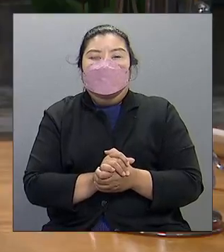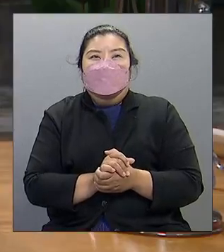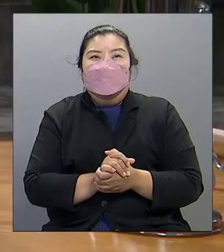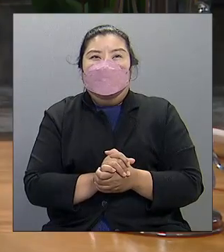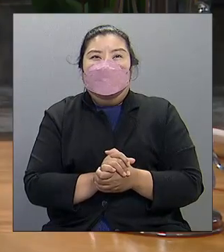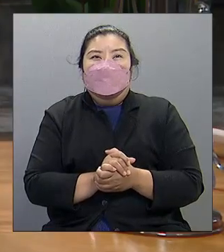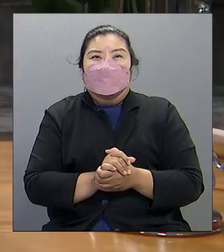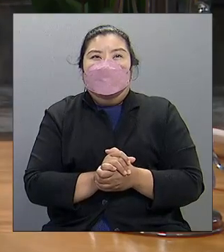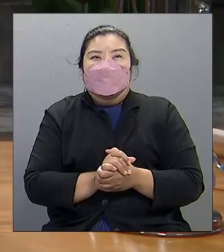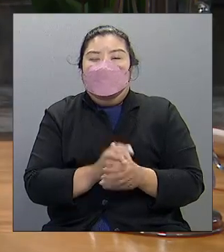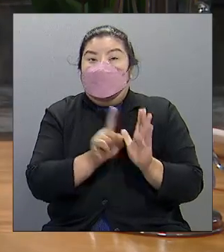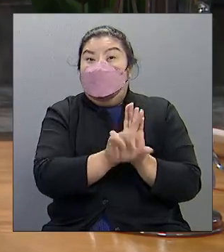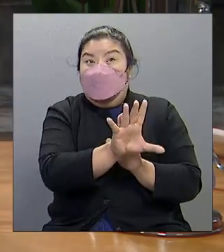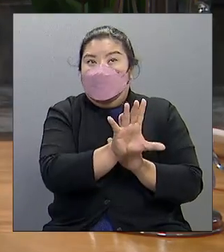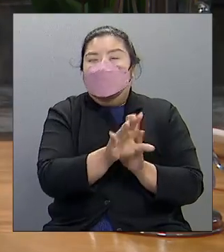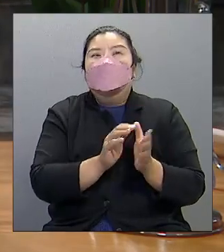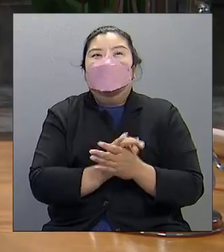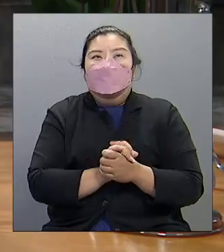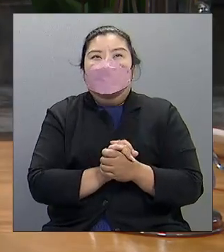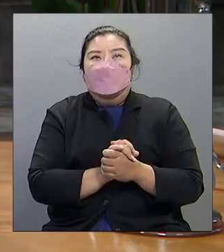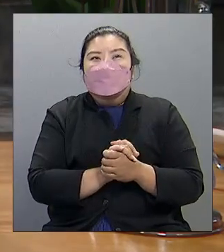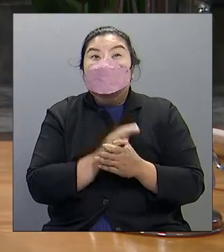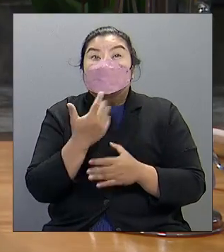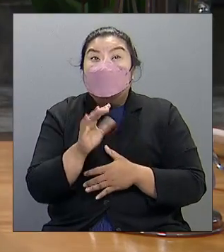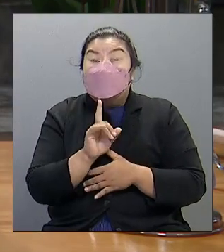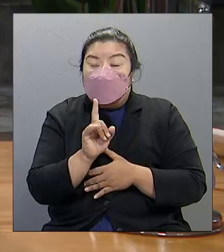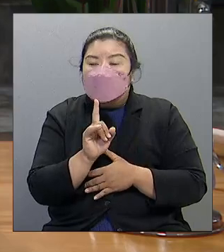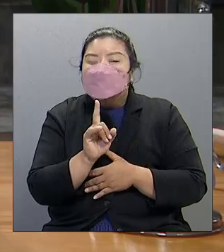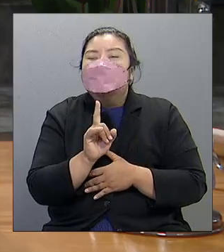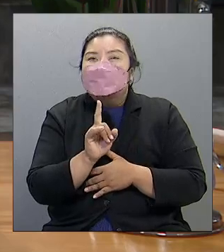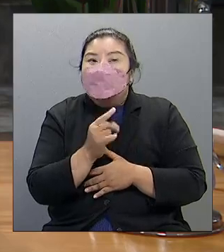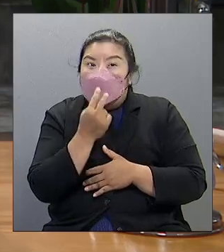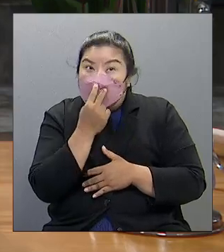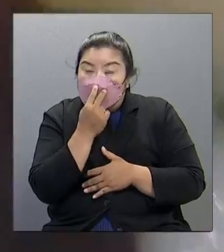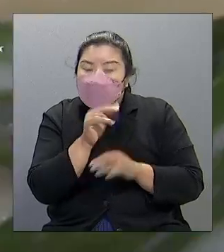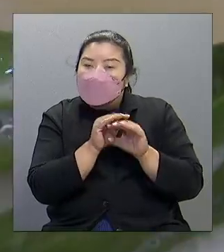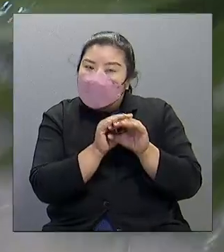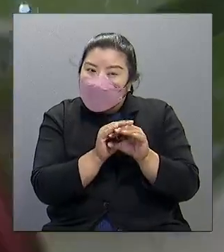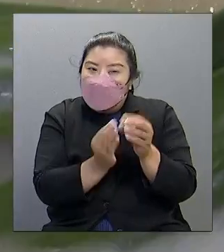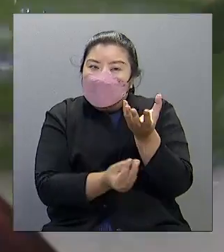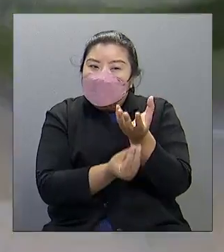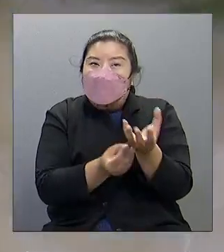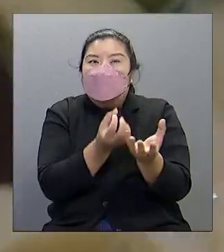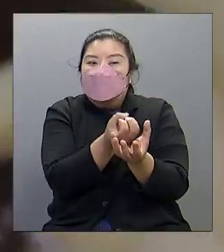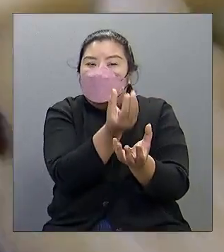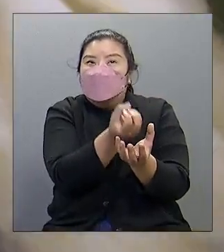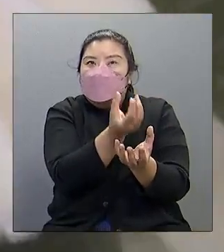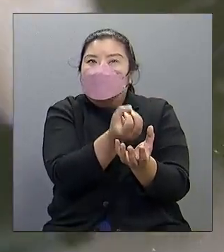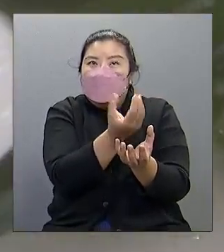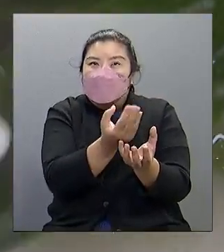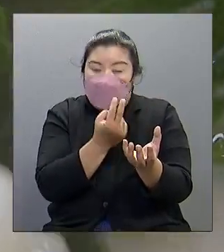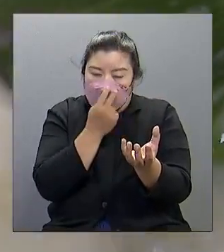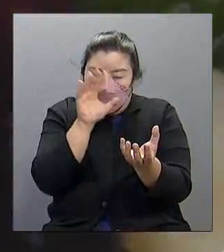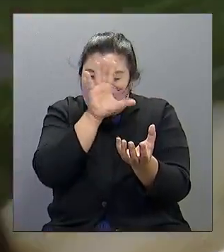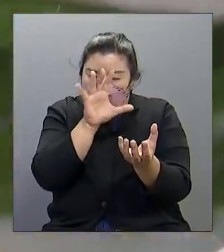เมืคบประมาณ 5 นาทีนะคะผานกระทิแล้วก็ตัวของ NHS มีรกษณะสุกขึ้นเขาจะใส่ขึ้นนะคะ ตัวของ NHS